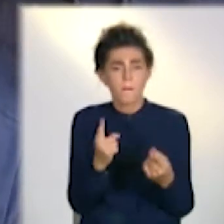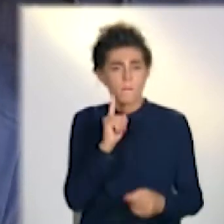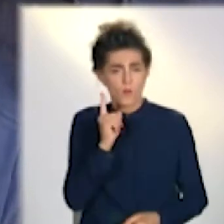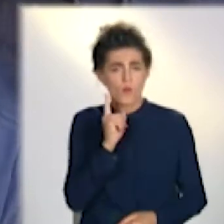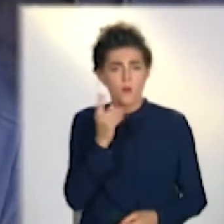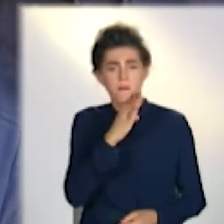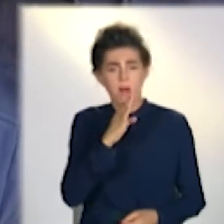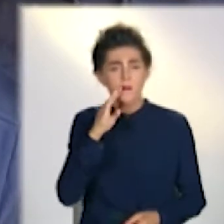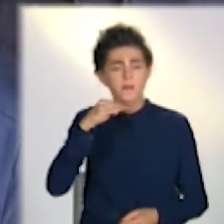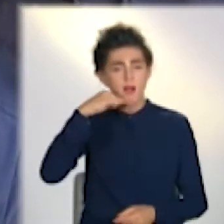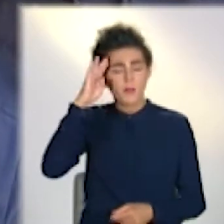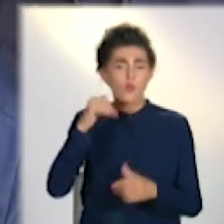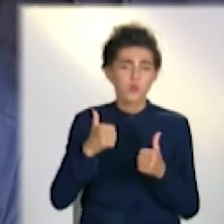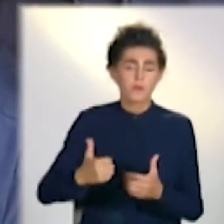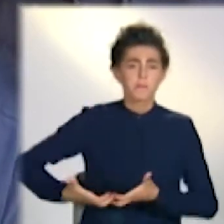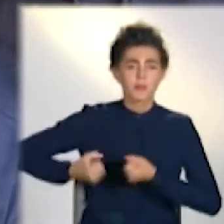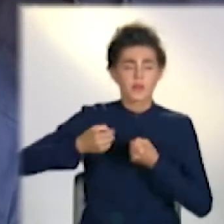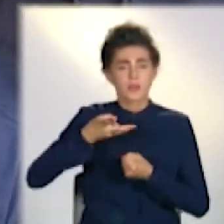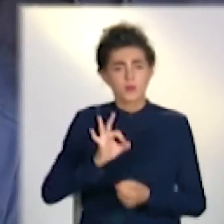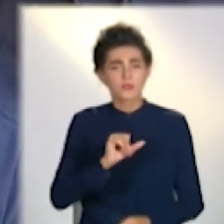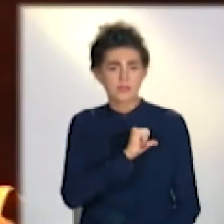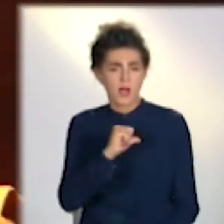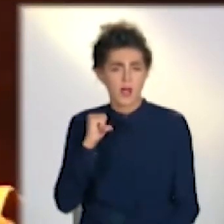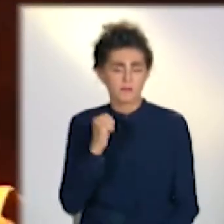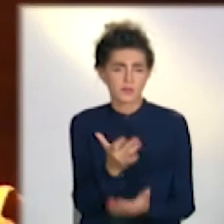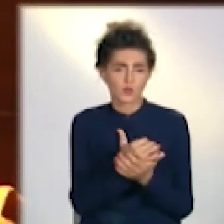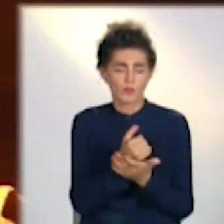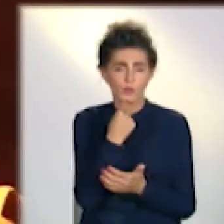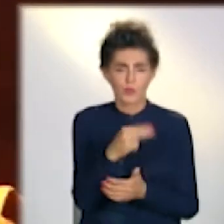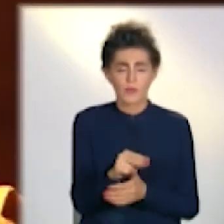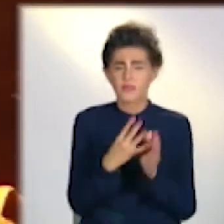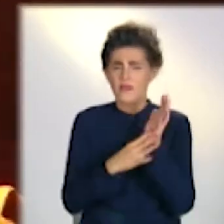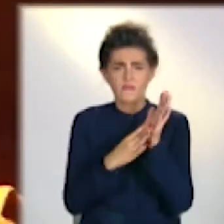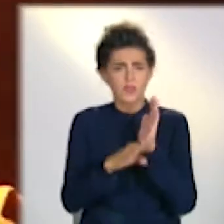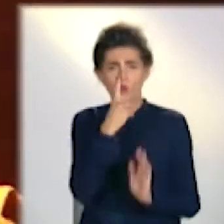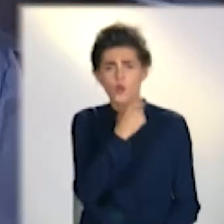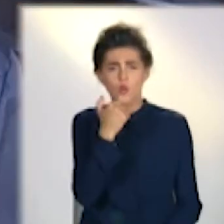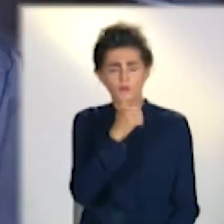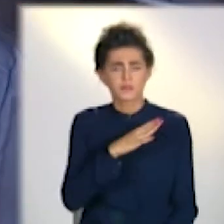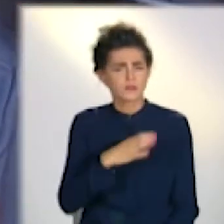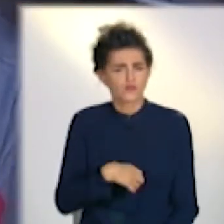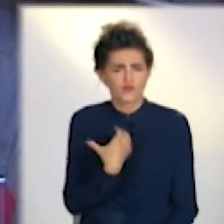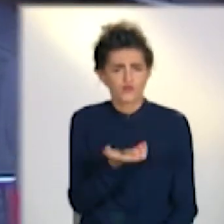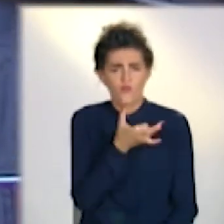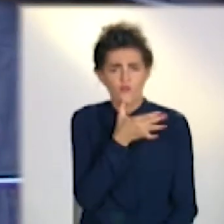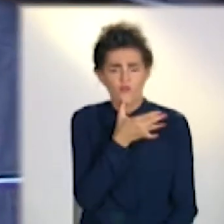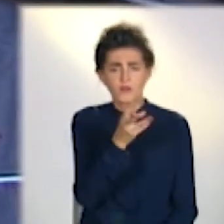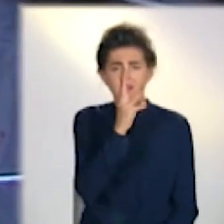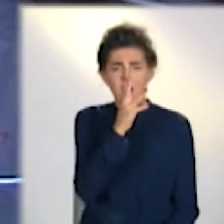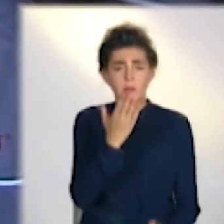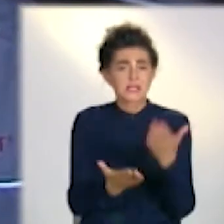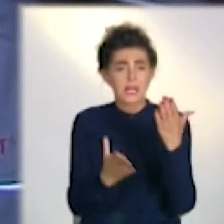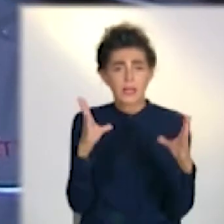папа, мама хорошо, но сам себе заработать всегда лучше. 90-х это страшное время, когда зарплату, если не успел